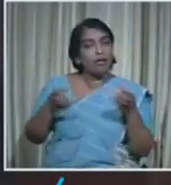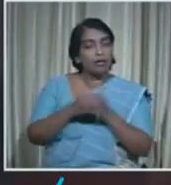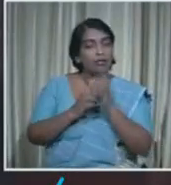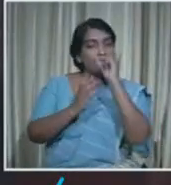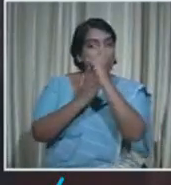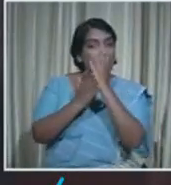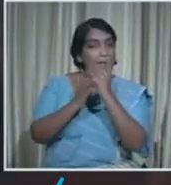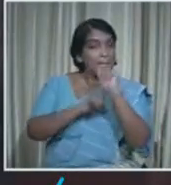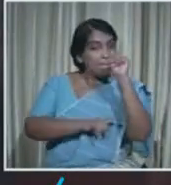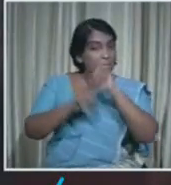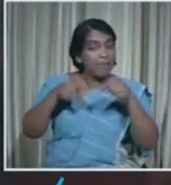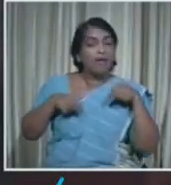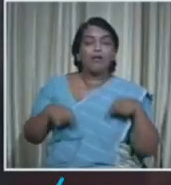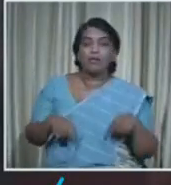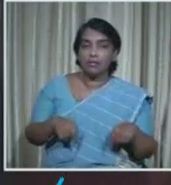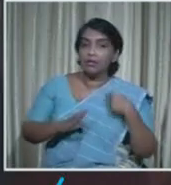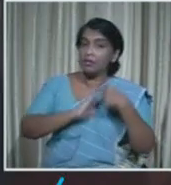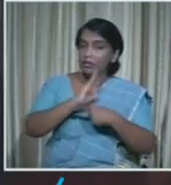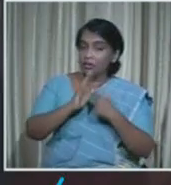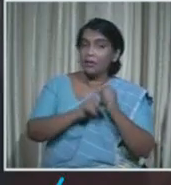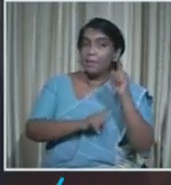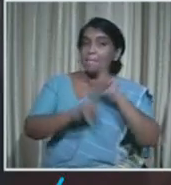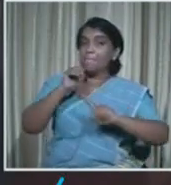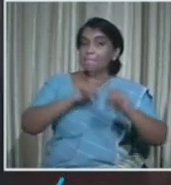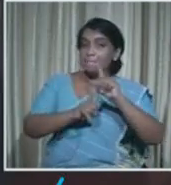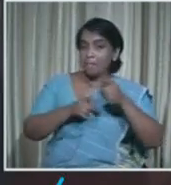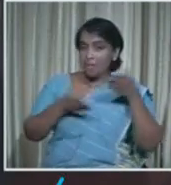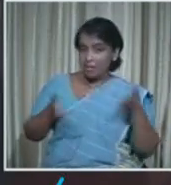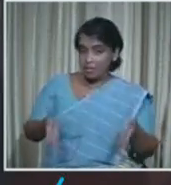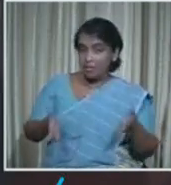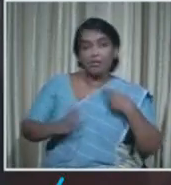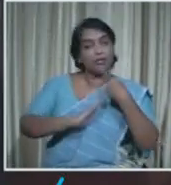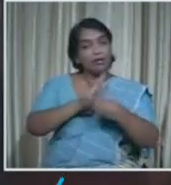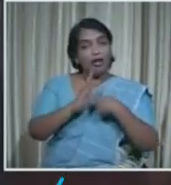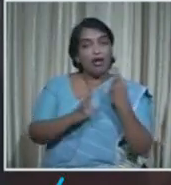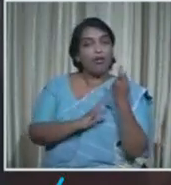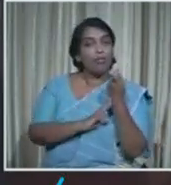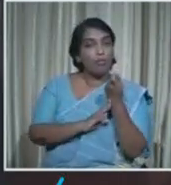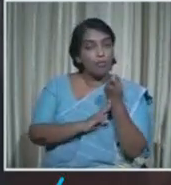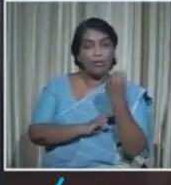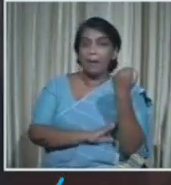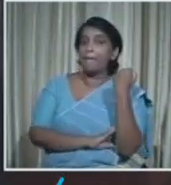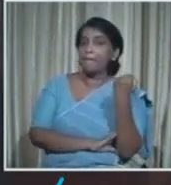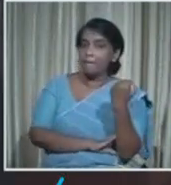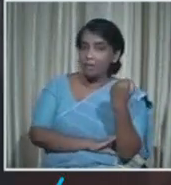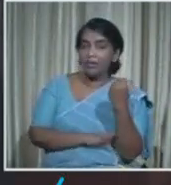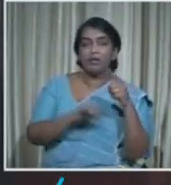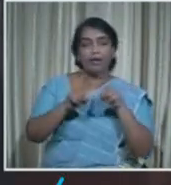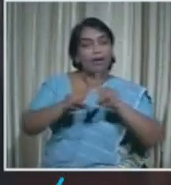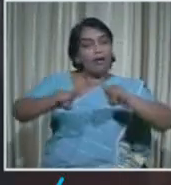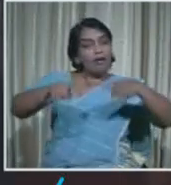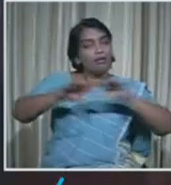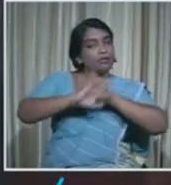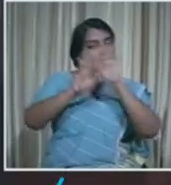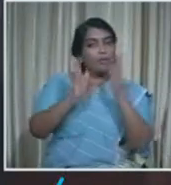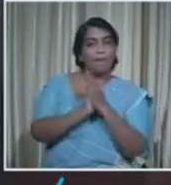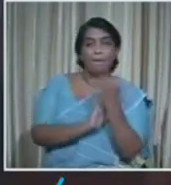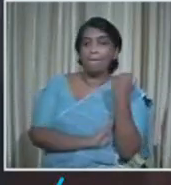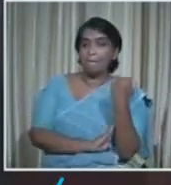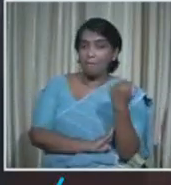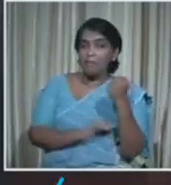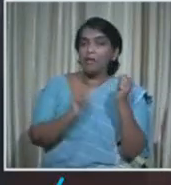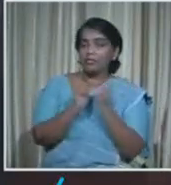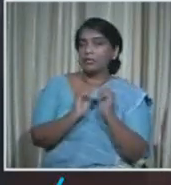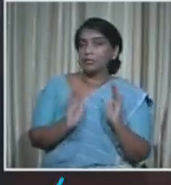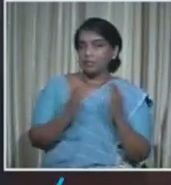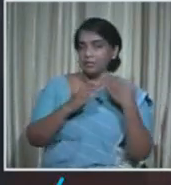දායකය තමා මේ රටේ පාර්ලිමේන්තුව තමා මේ රටේ මුදල් බලය සහ අනෙකුත් සියලු බලතල ක්‍රියාත්මක කරන